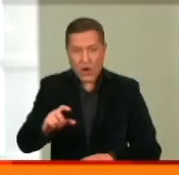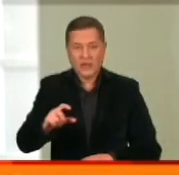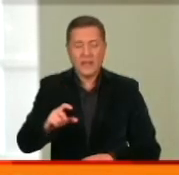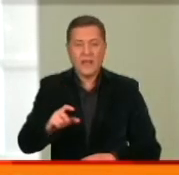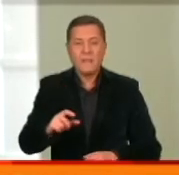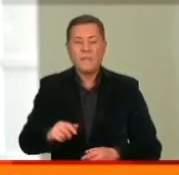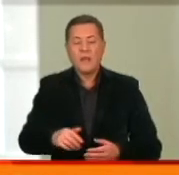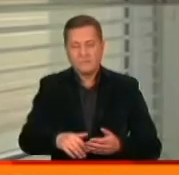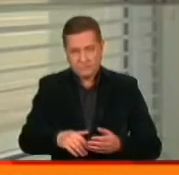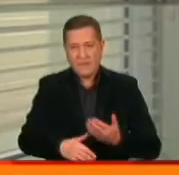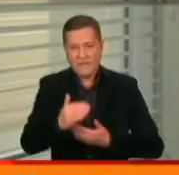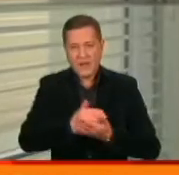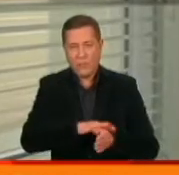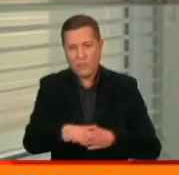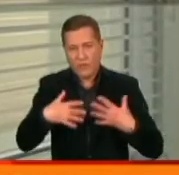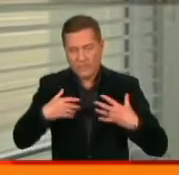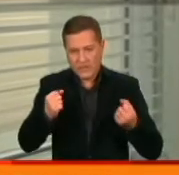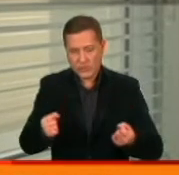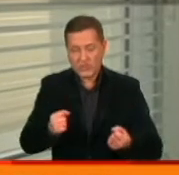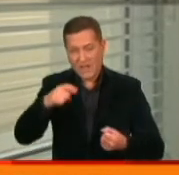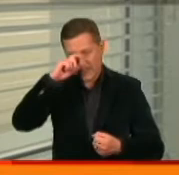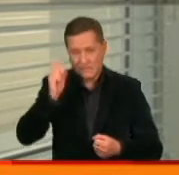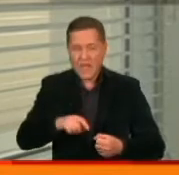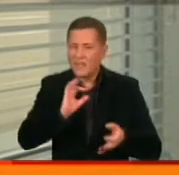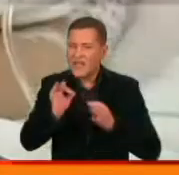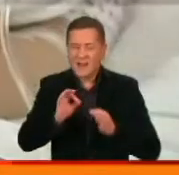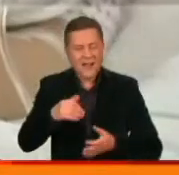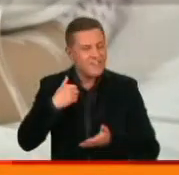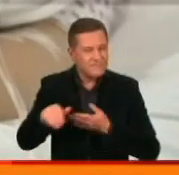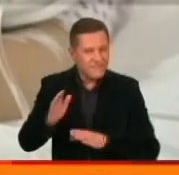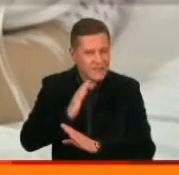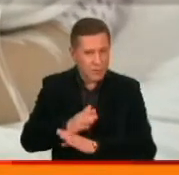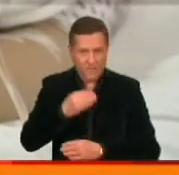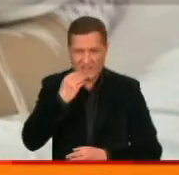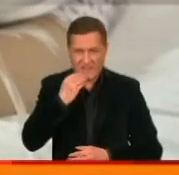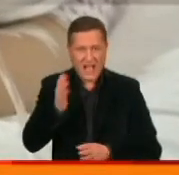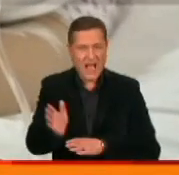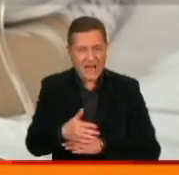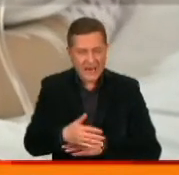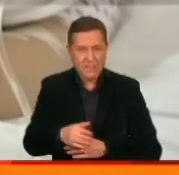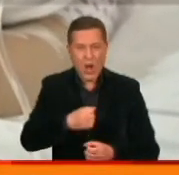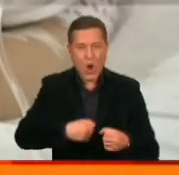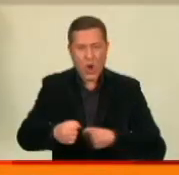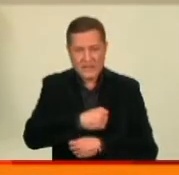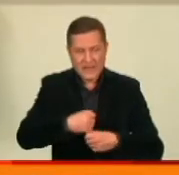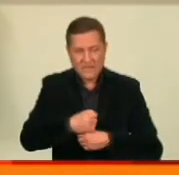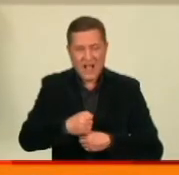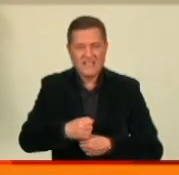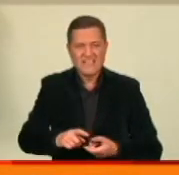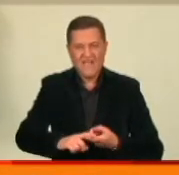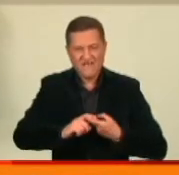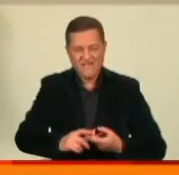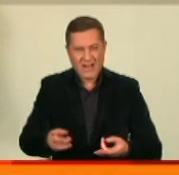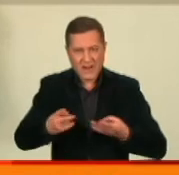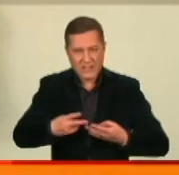майже повного видуження. У спеку лікарі радять взагалі відмовитися від риби та консервації, адже інфекція вражає нервову